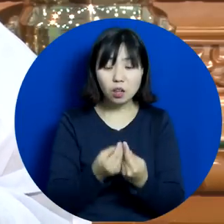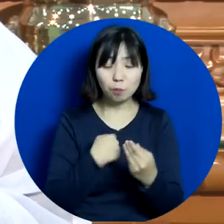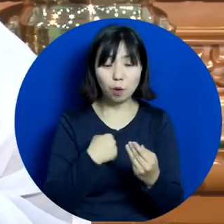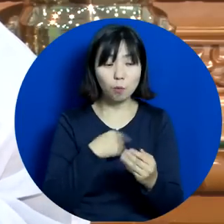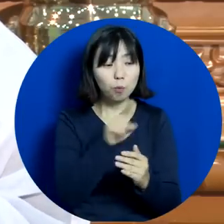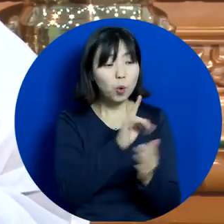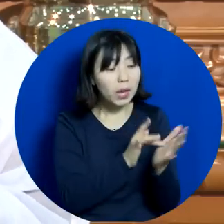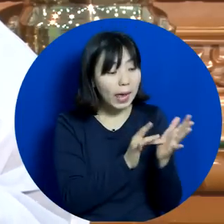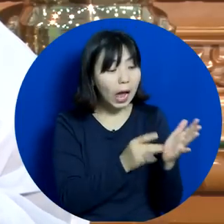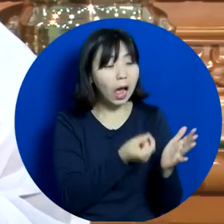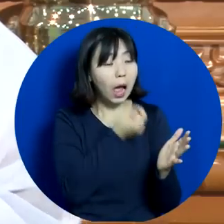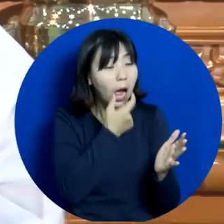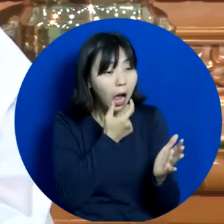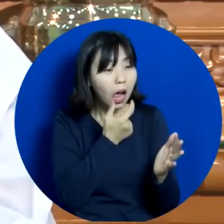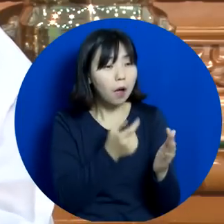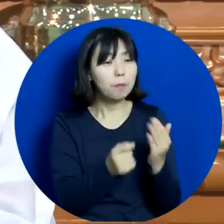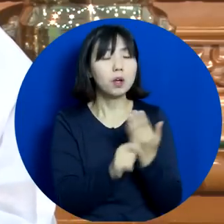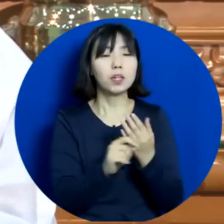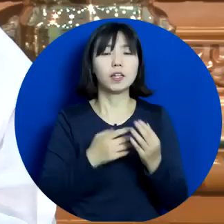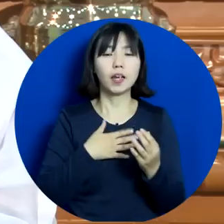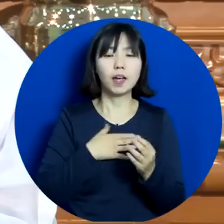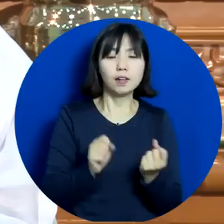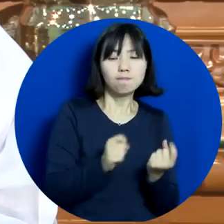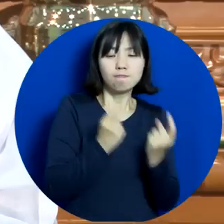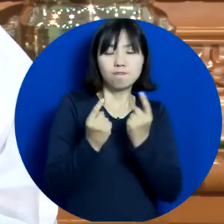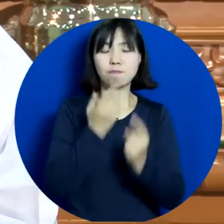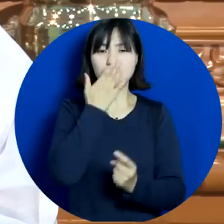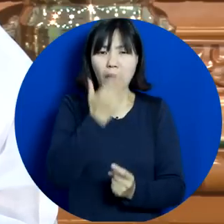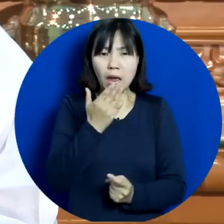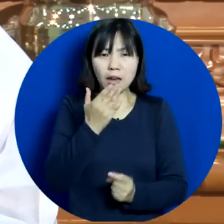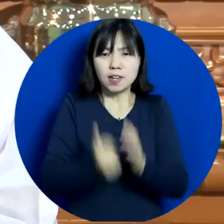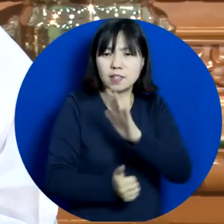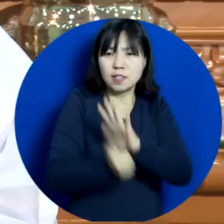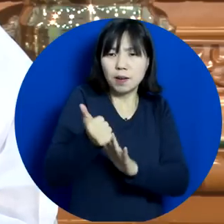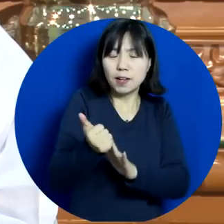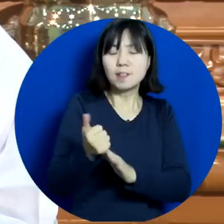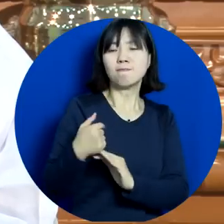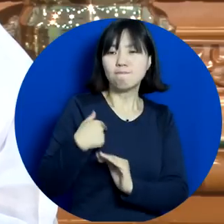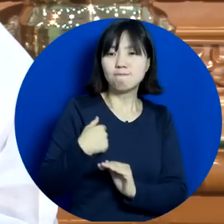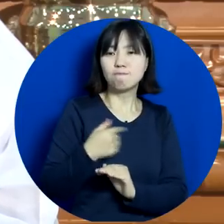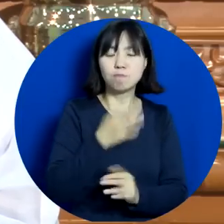치료하면 나을 수 있겠다는 희망은 적어도 있어야 된다.